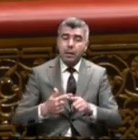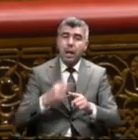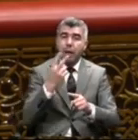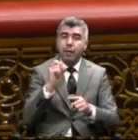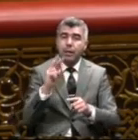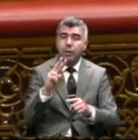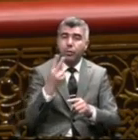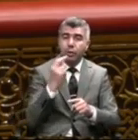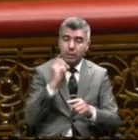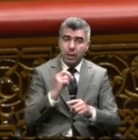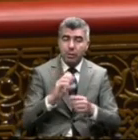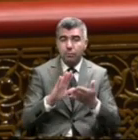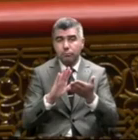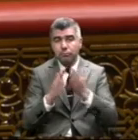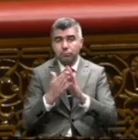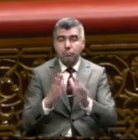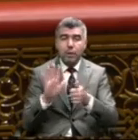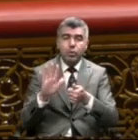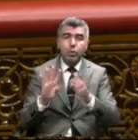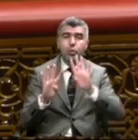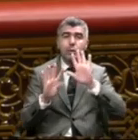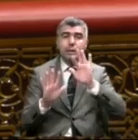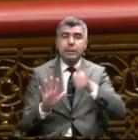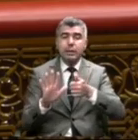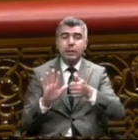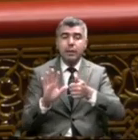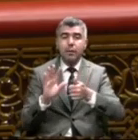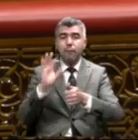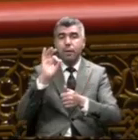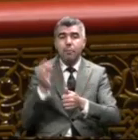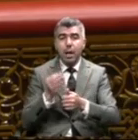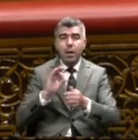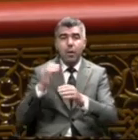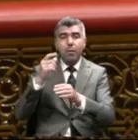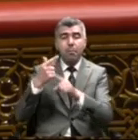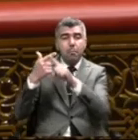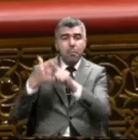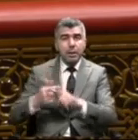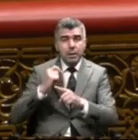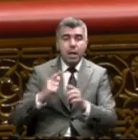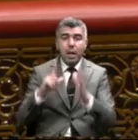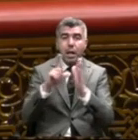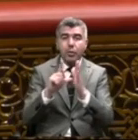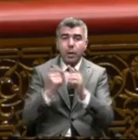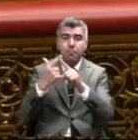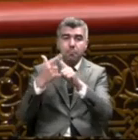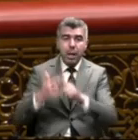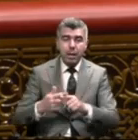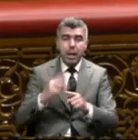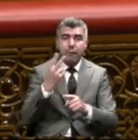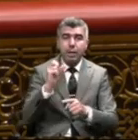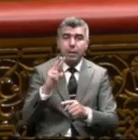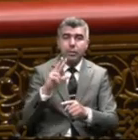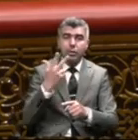2022 ما نسبته 69.6% من الناتج الداخلي الخام وحسب القانون المالي لسنه 2023